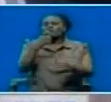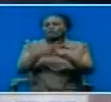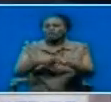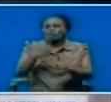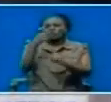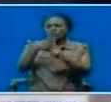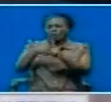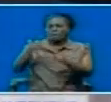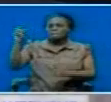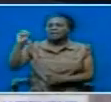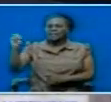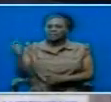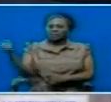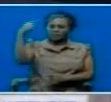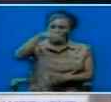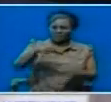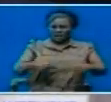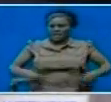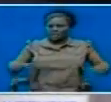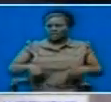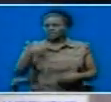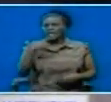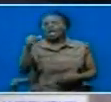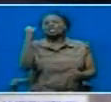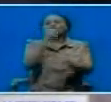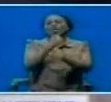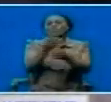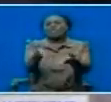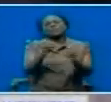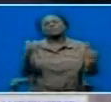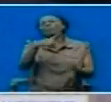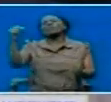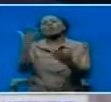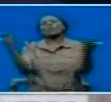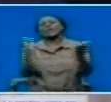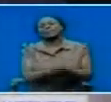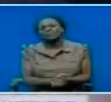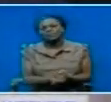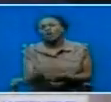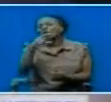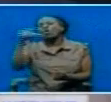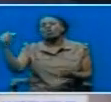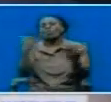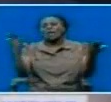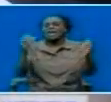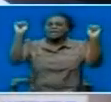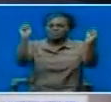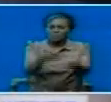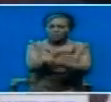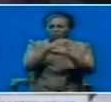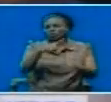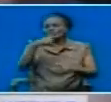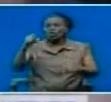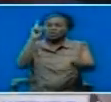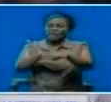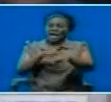from Lagdera ama Ijara anakuja hapa Garissa anaambiwa mzee hakuna kazi sasa ataenda wapi ndugu yangu, where will he go? Hawezi akaenda time hakuna,